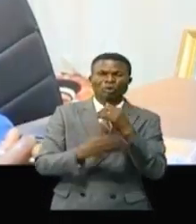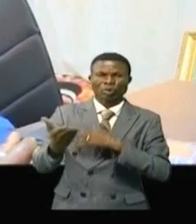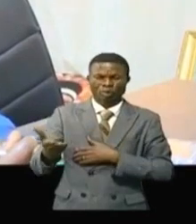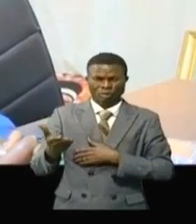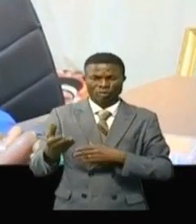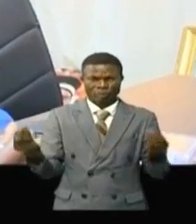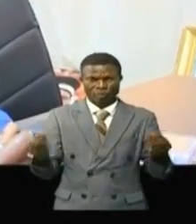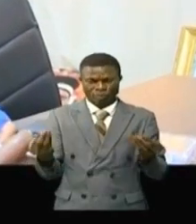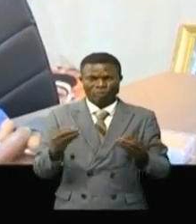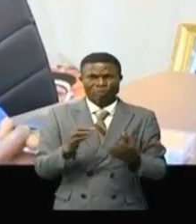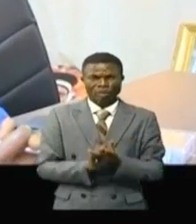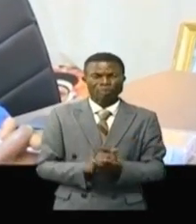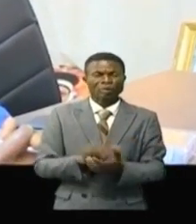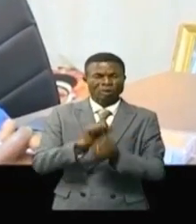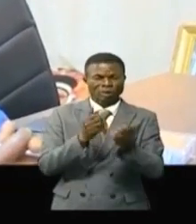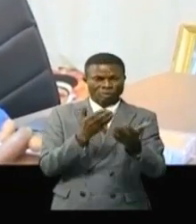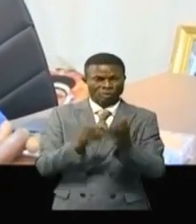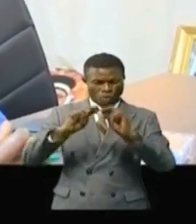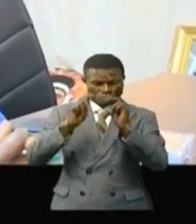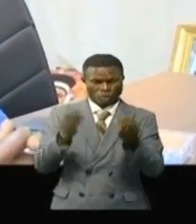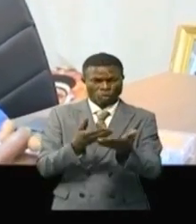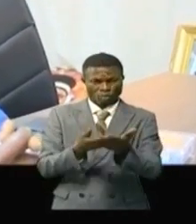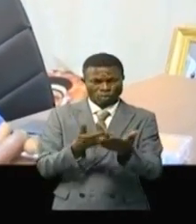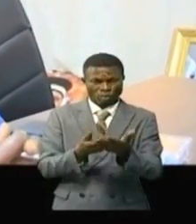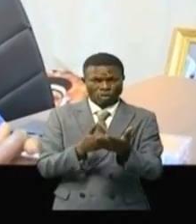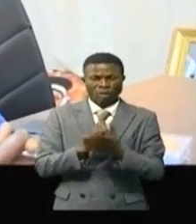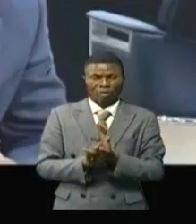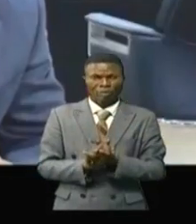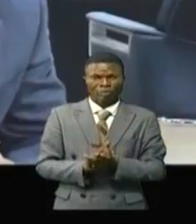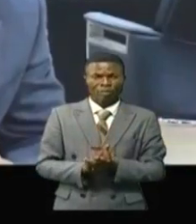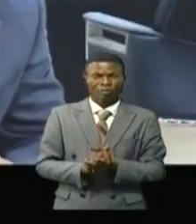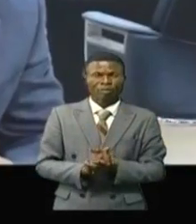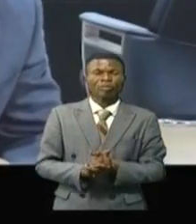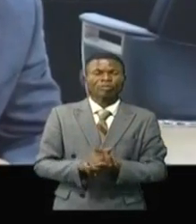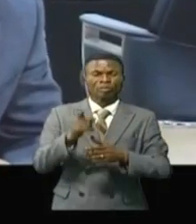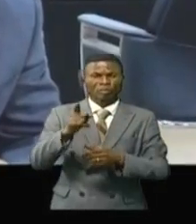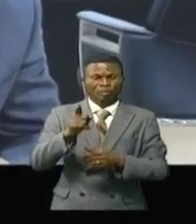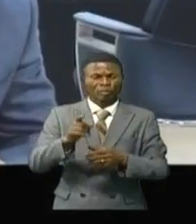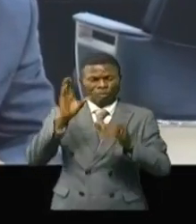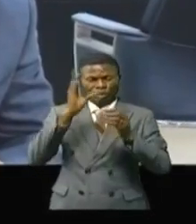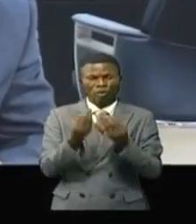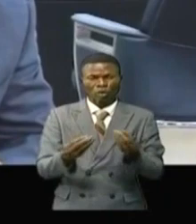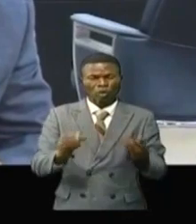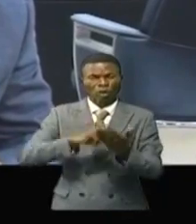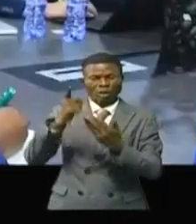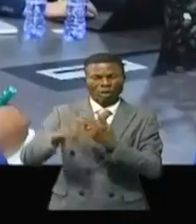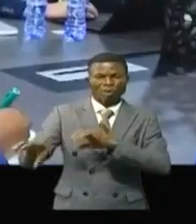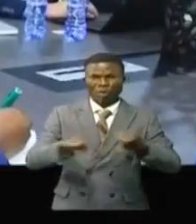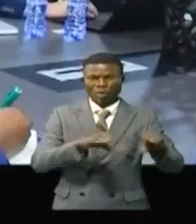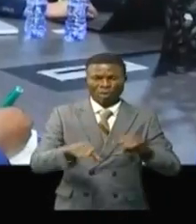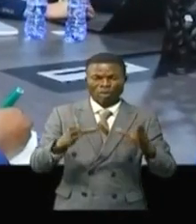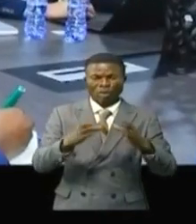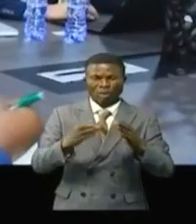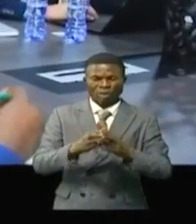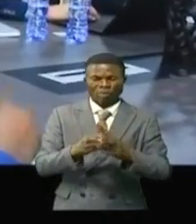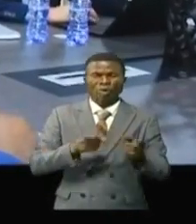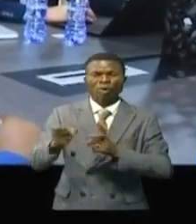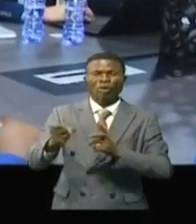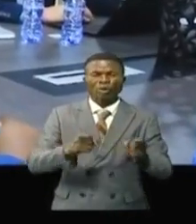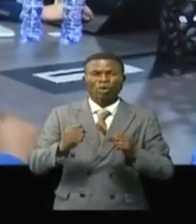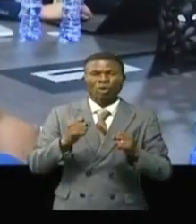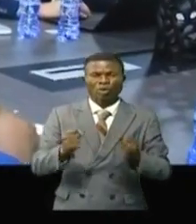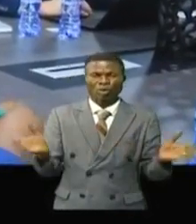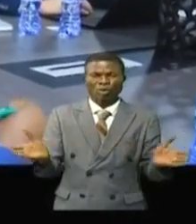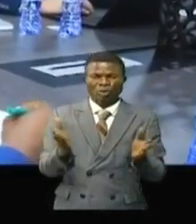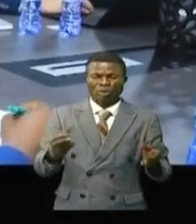secrétaire exécutif de cette structure, Adler Kisula, tient mordicus à la réussite du plan d'action avec le régime suivi renforcé et